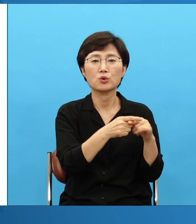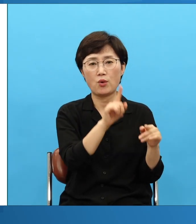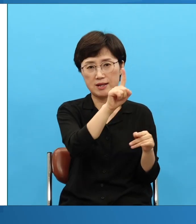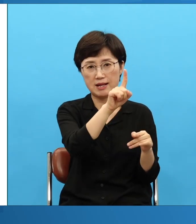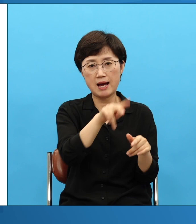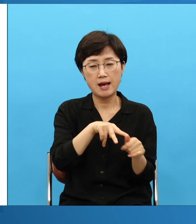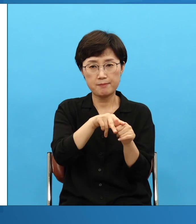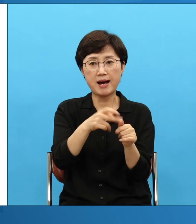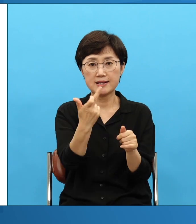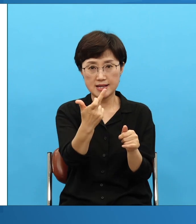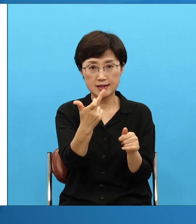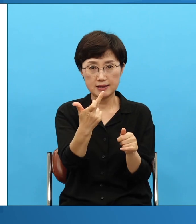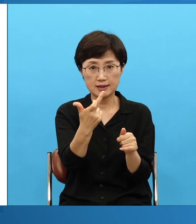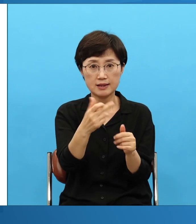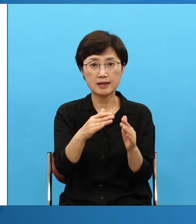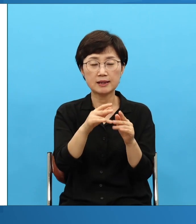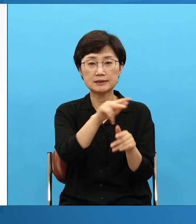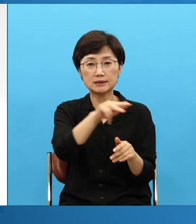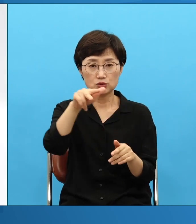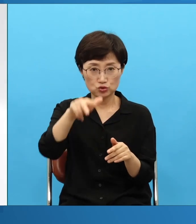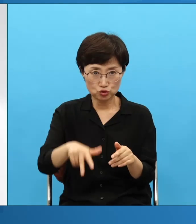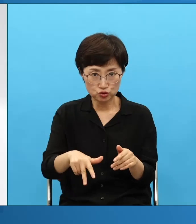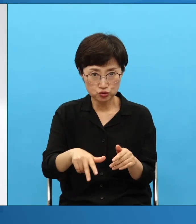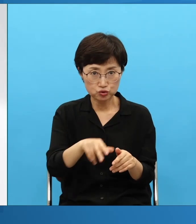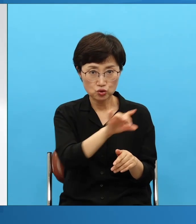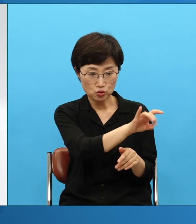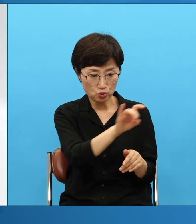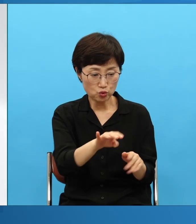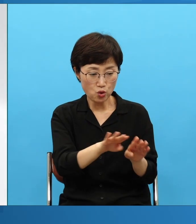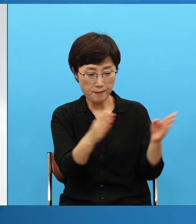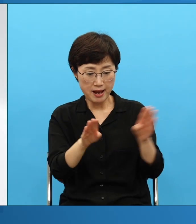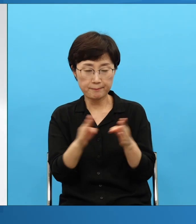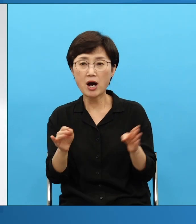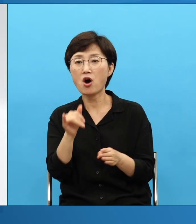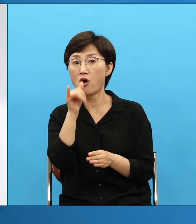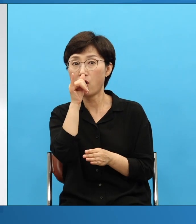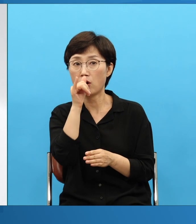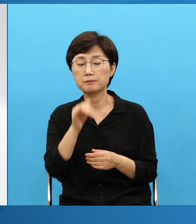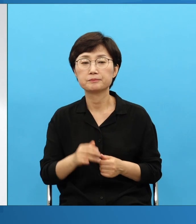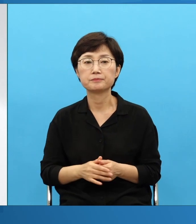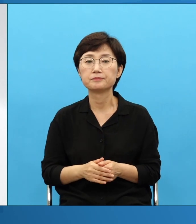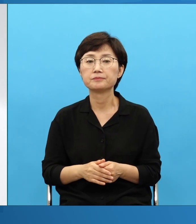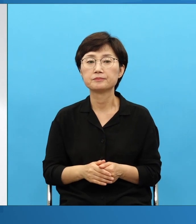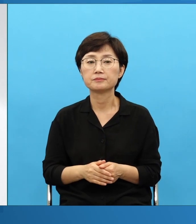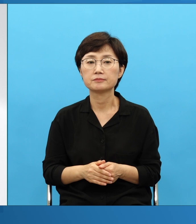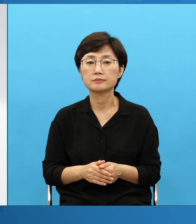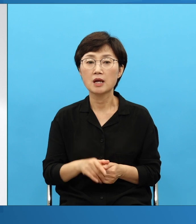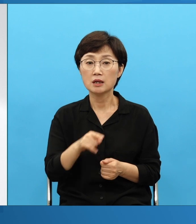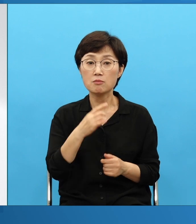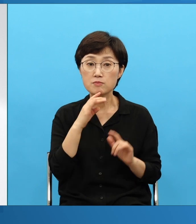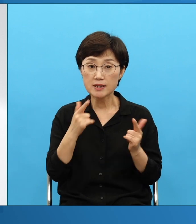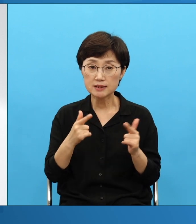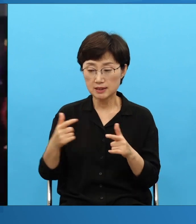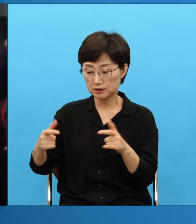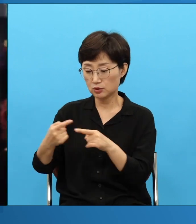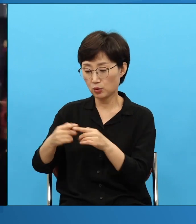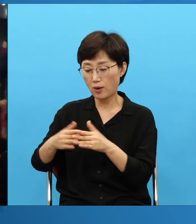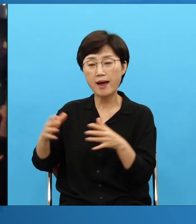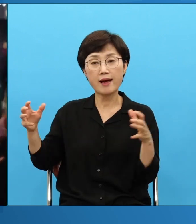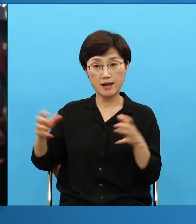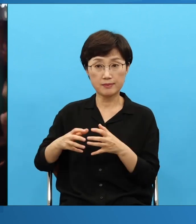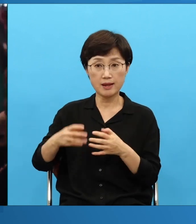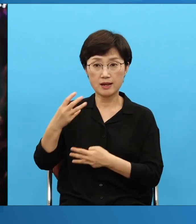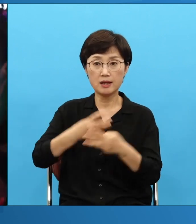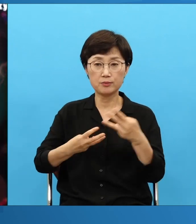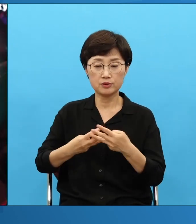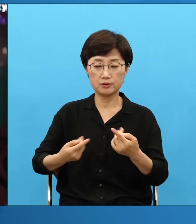마산 주사랑교회, 진주 세원교회 등 각 지역의 교회들이 오픈되어 있습니다. 타운 외에도 지역교회가 함께 모여 랩넌트